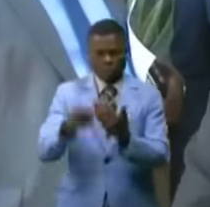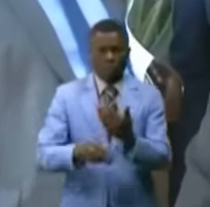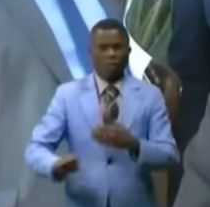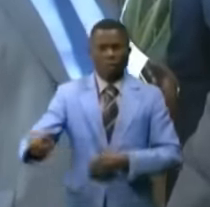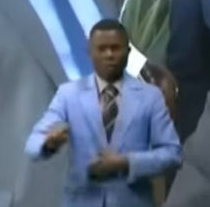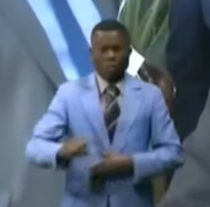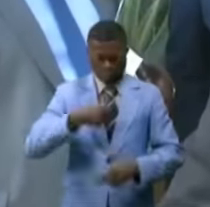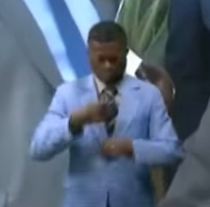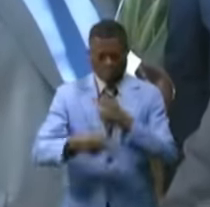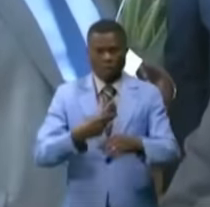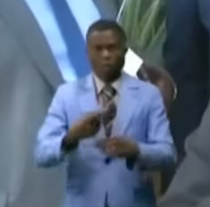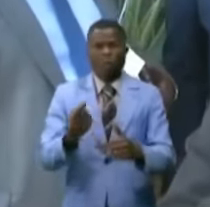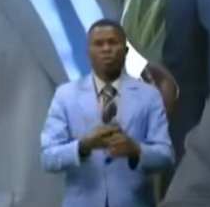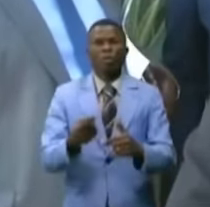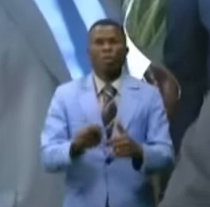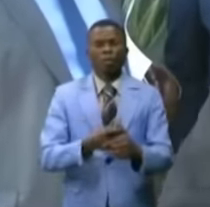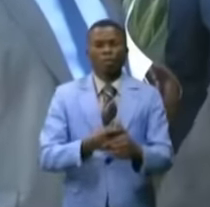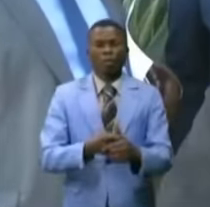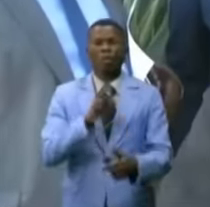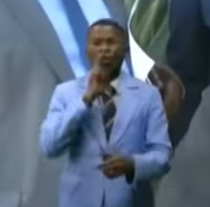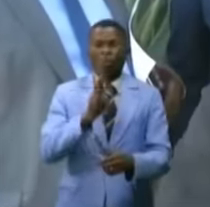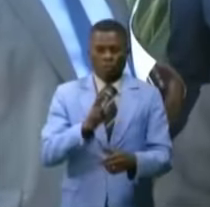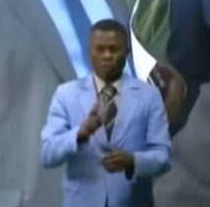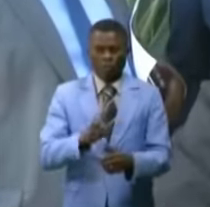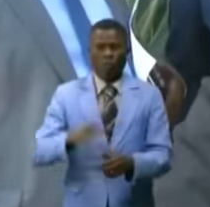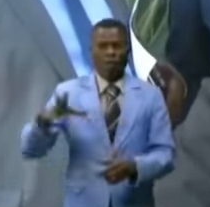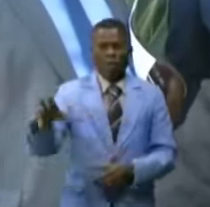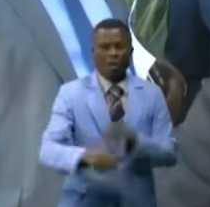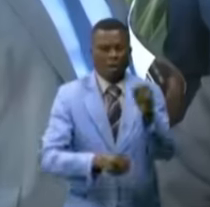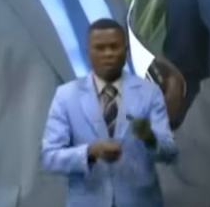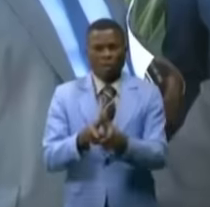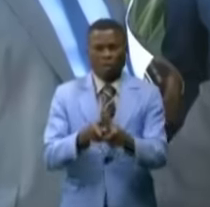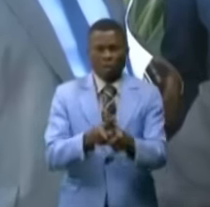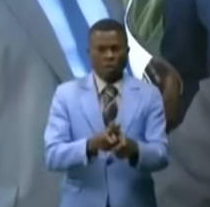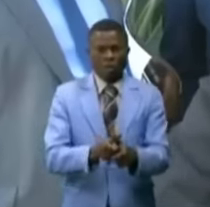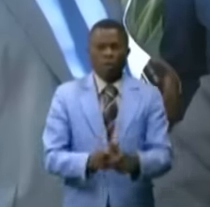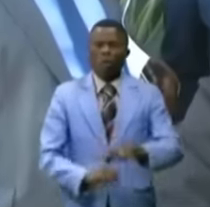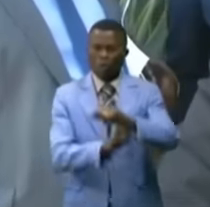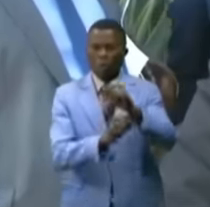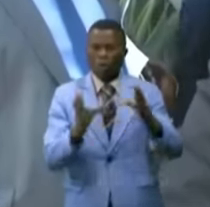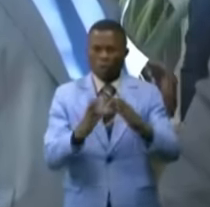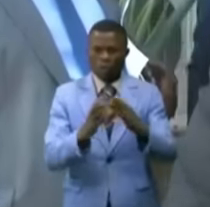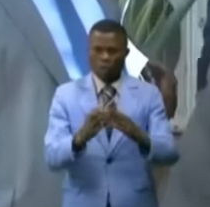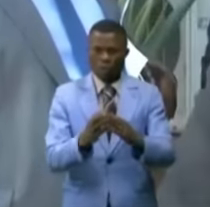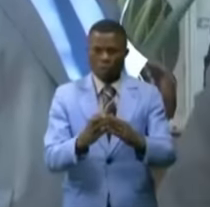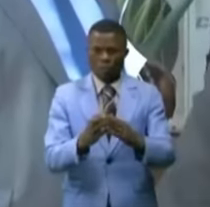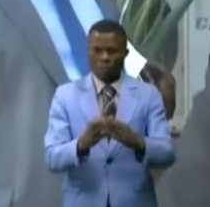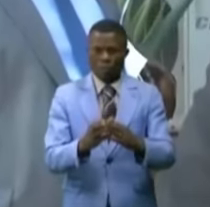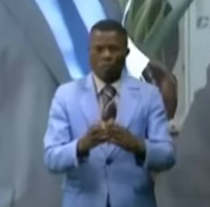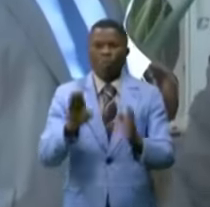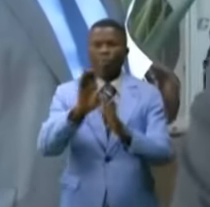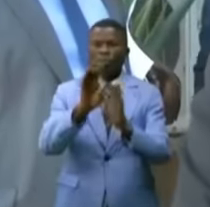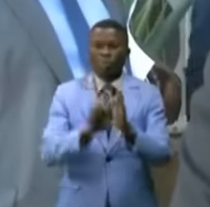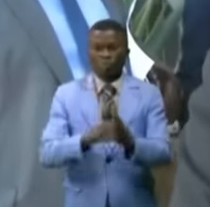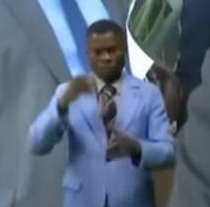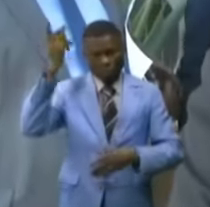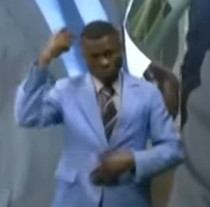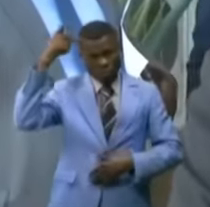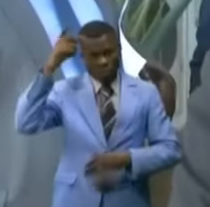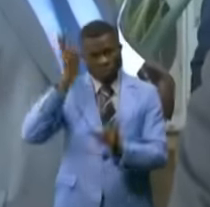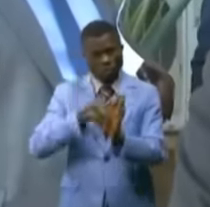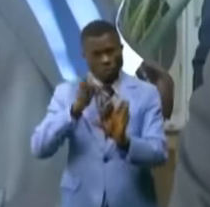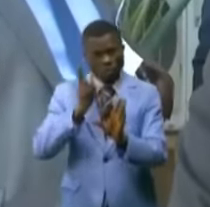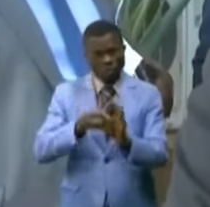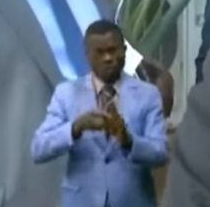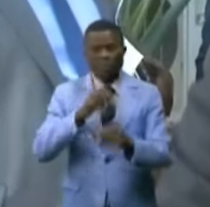pour qu'on commence le vrai désarmement qui doit être accompagné directement du reconditionnement psychologique